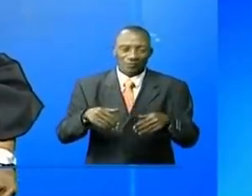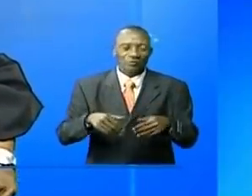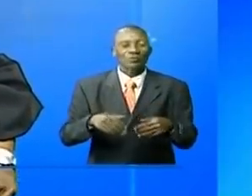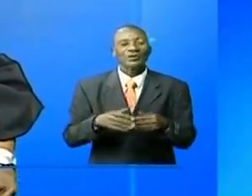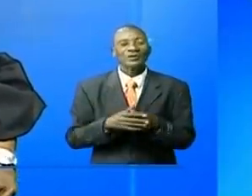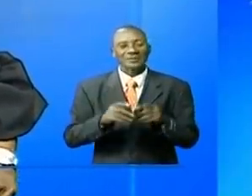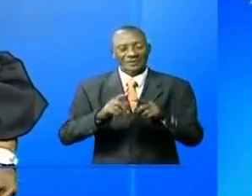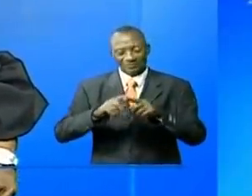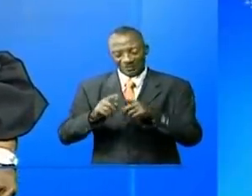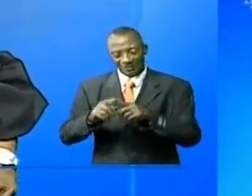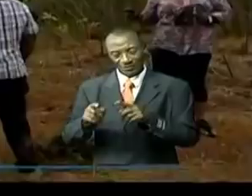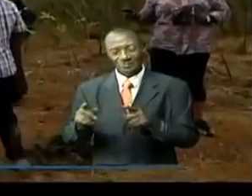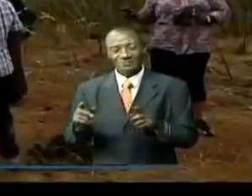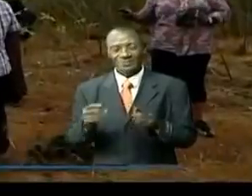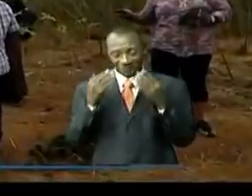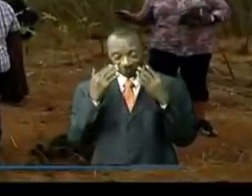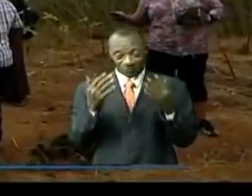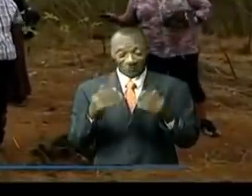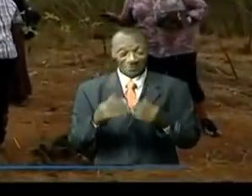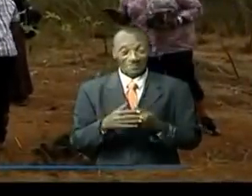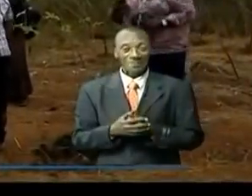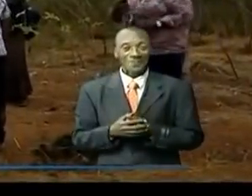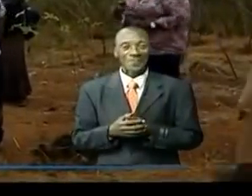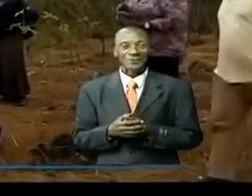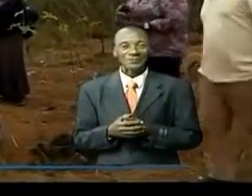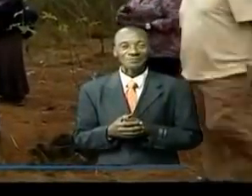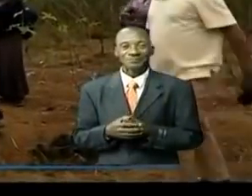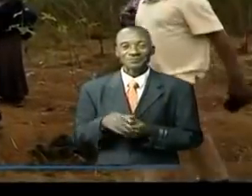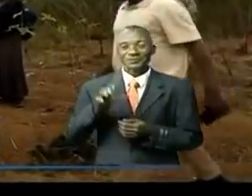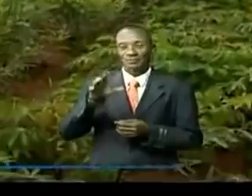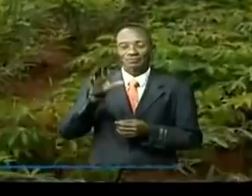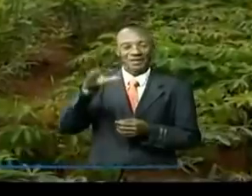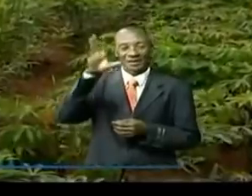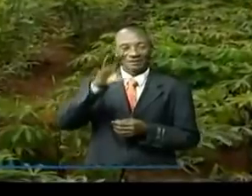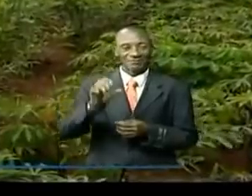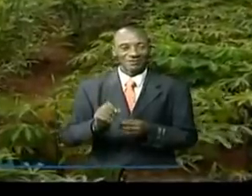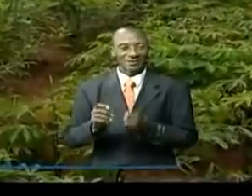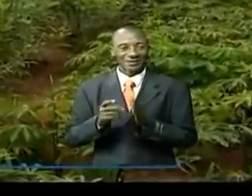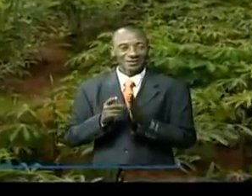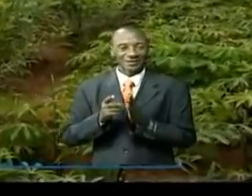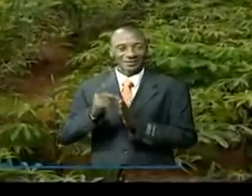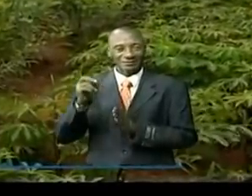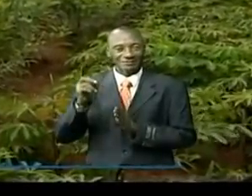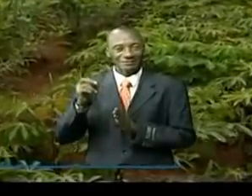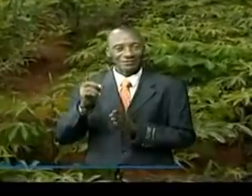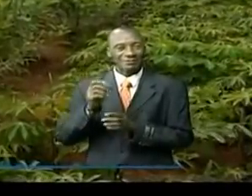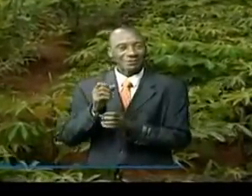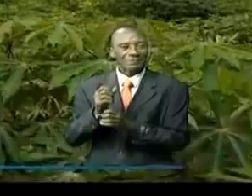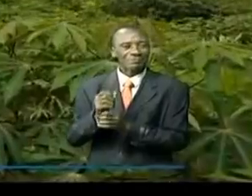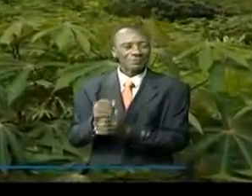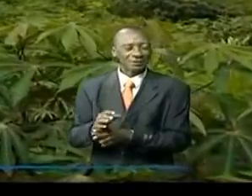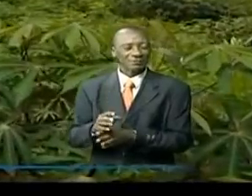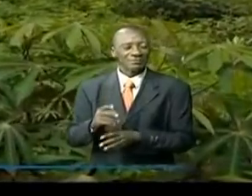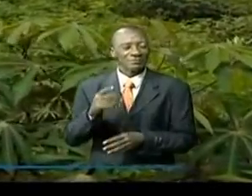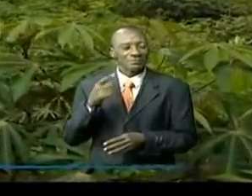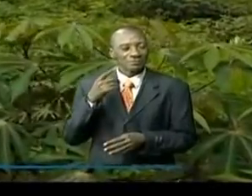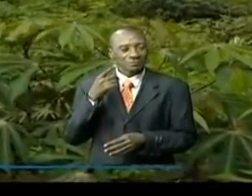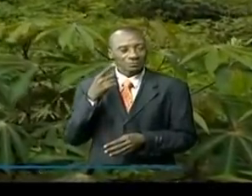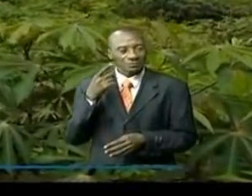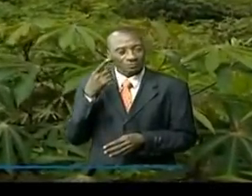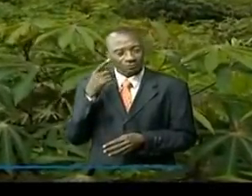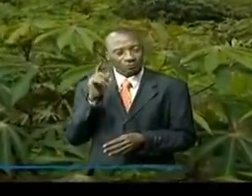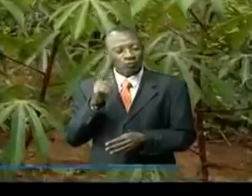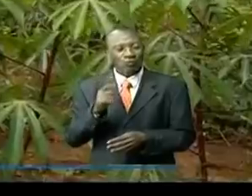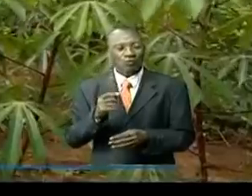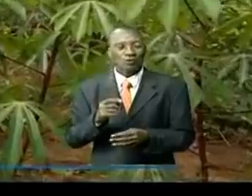Maosso, reportage. La Banque africaine de développement est tout à fait acquise à la matérialisation de